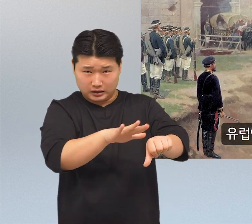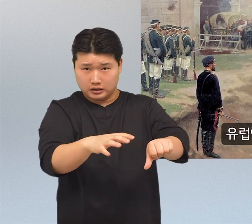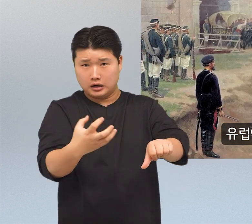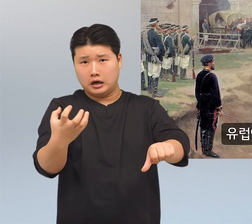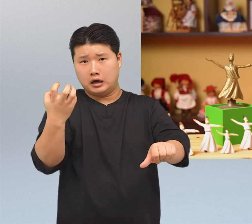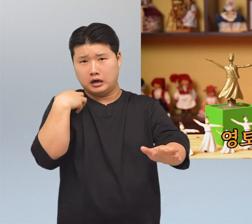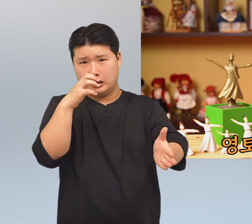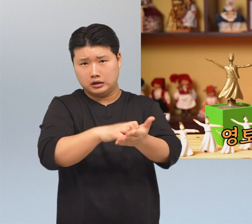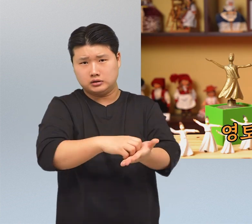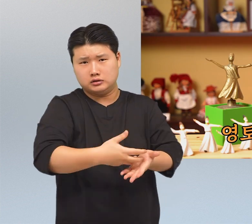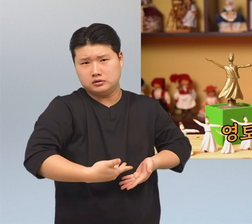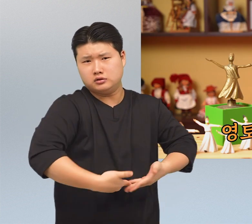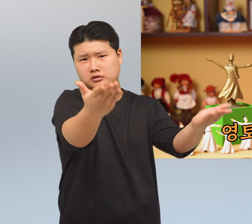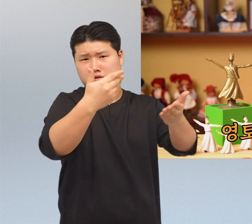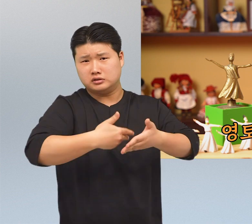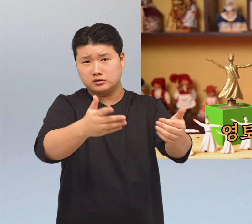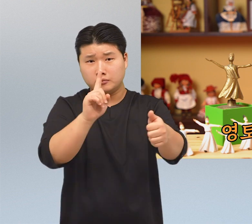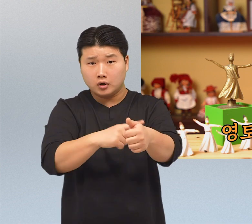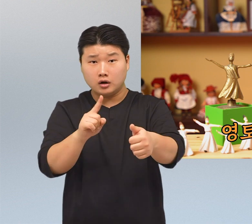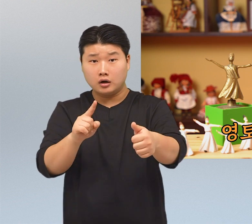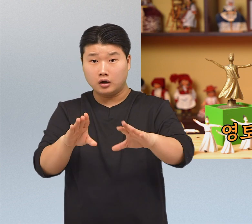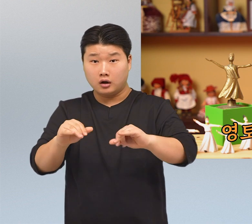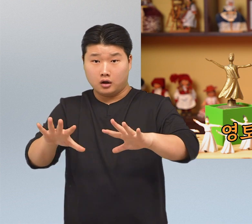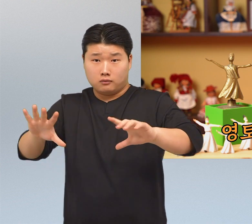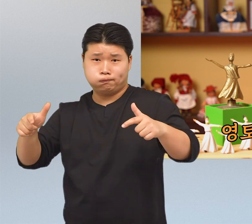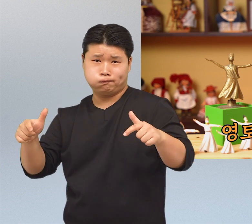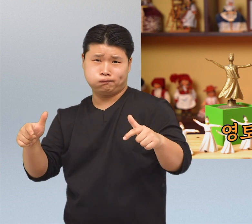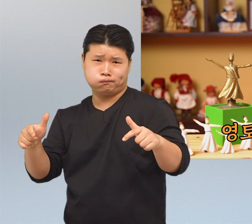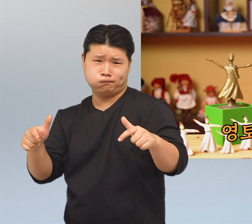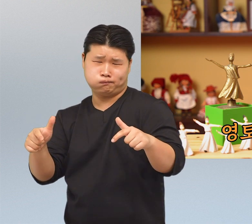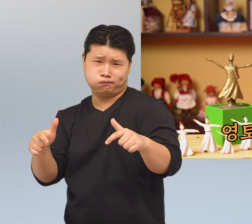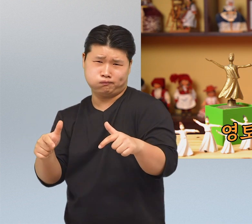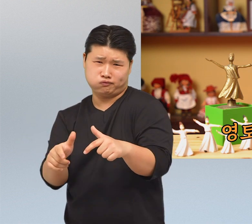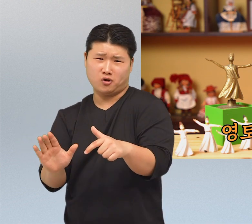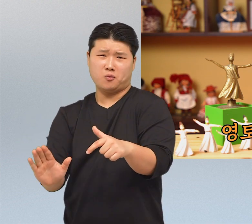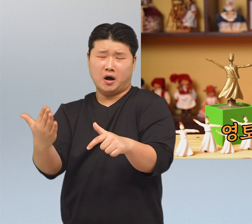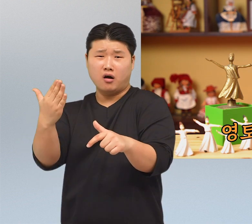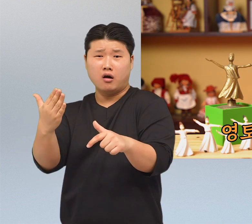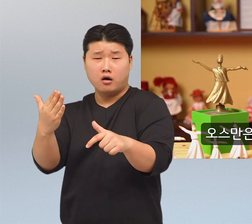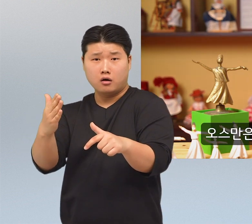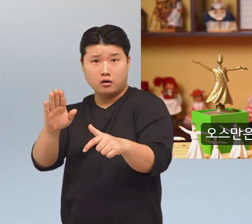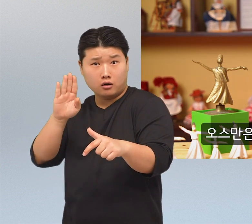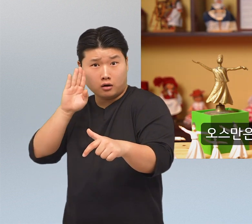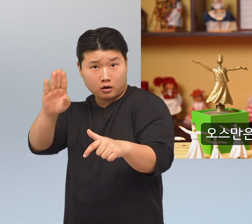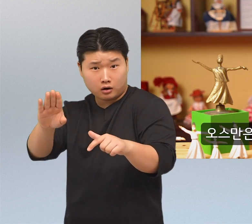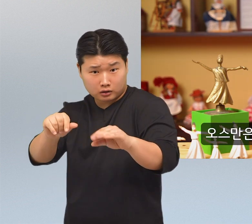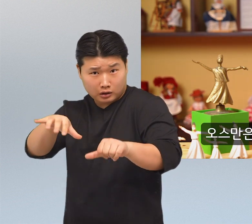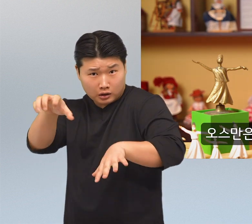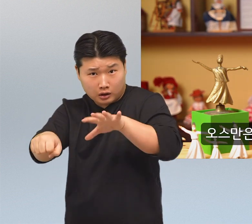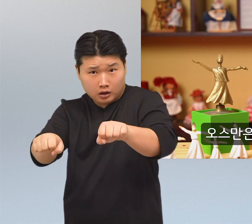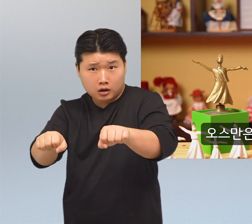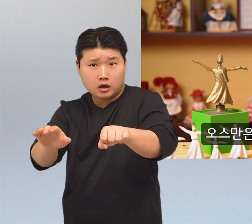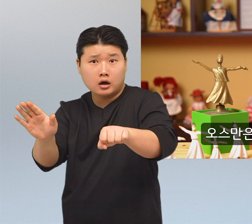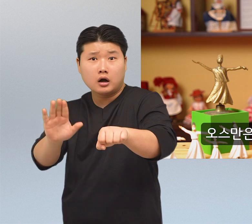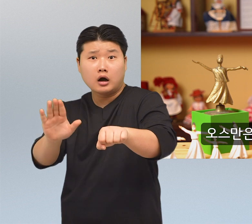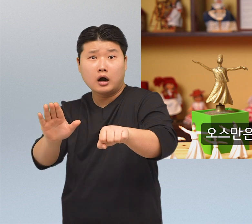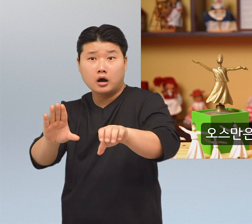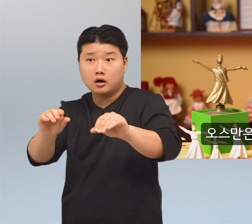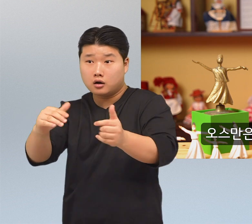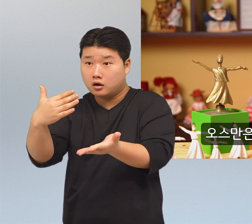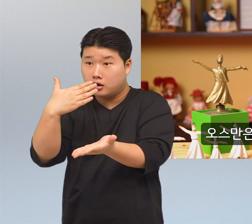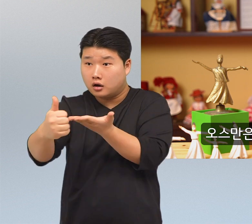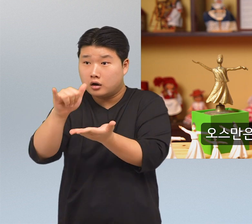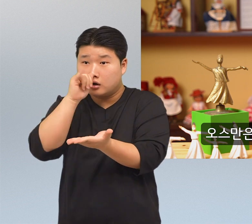했습니다. 오스만 제국의 영토가 처음으로 작아졌습니다. 오스만은 이제 영토